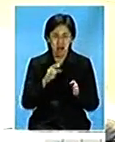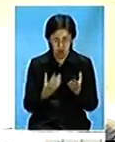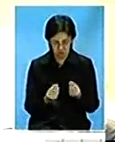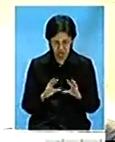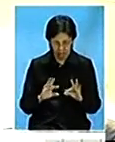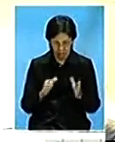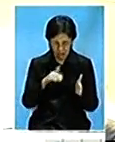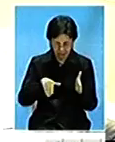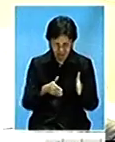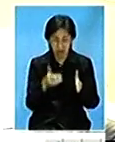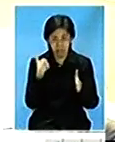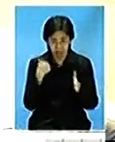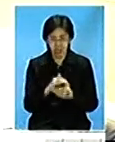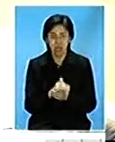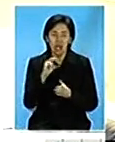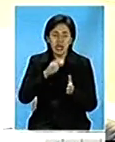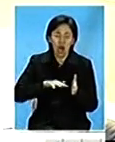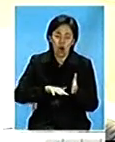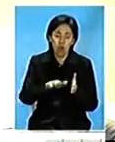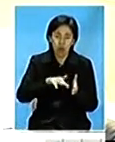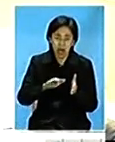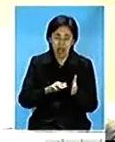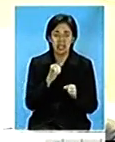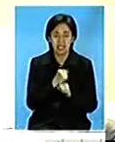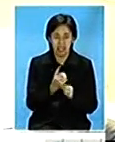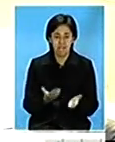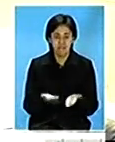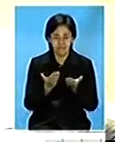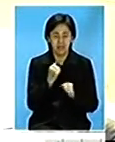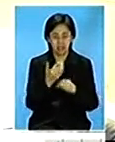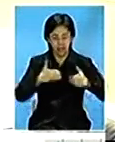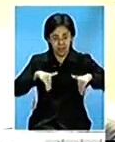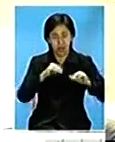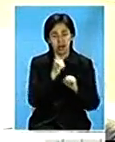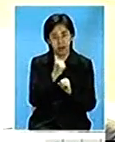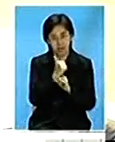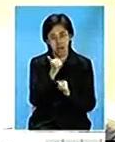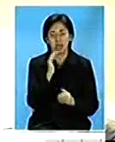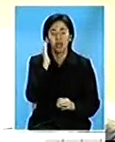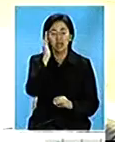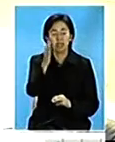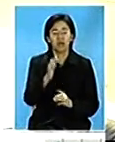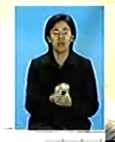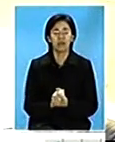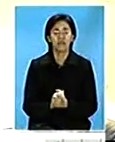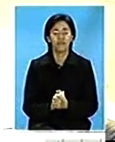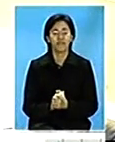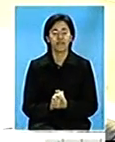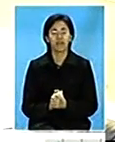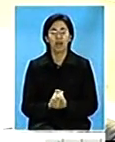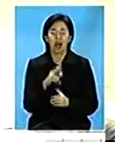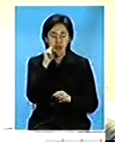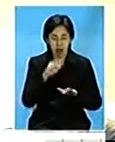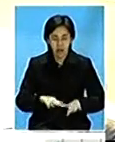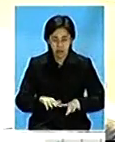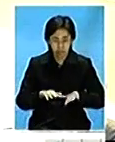แล้วอ่างที่ต่ำจะยกระดับให้สูงขึ้นกักเก็บน้ำได้มากขึ้น จะได้ลดการภาวะน้ำท่